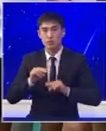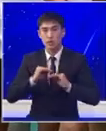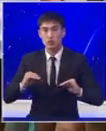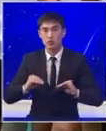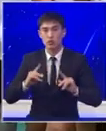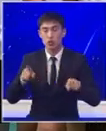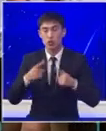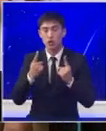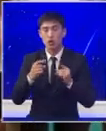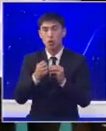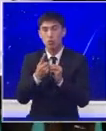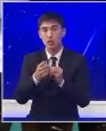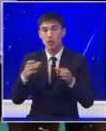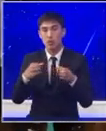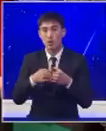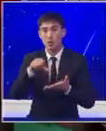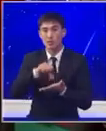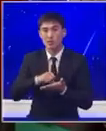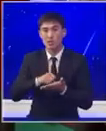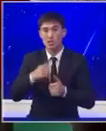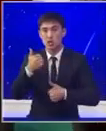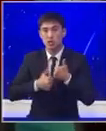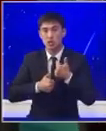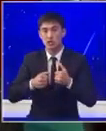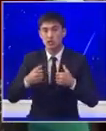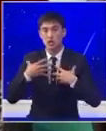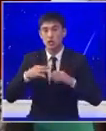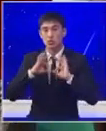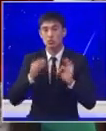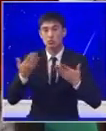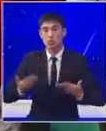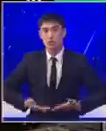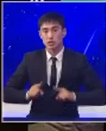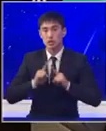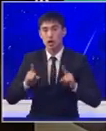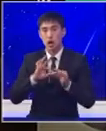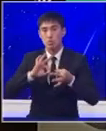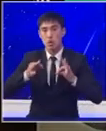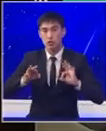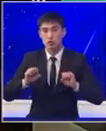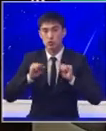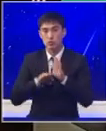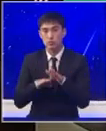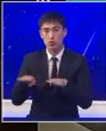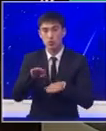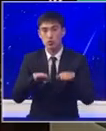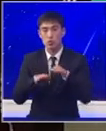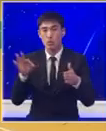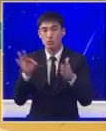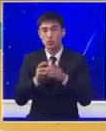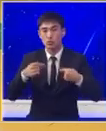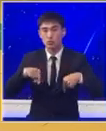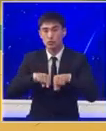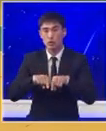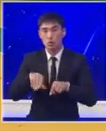тәрбиеленушілерінен құрылған 11 команда қатысты. Айта кетейік, жарыс салауатты өмір салтын насихаттау және олимпиадалық спорт түрлерінің беделін көтеру мақсатында ұйымдастырылып